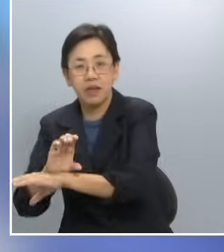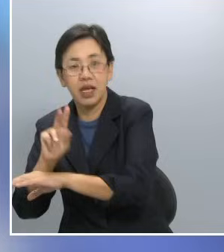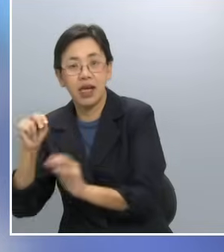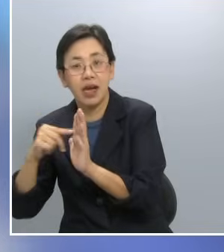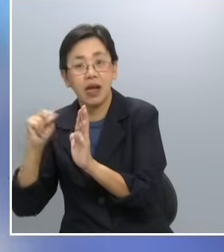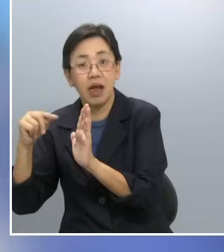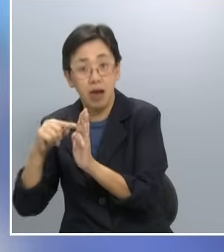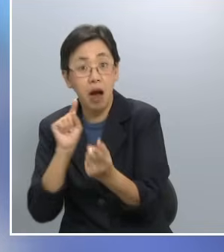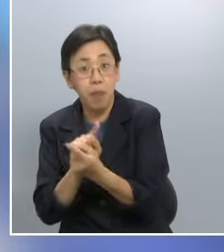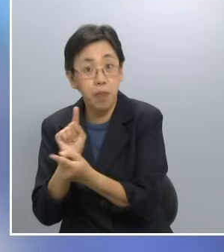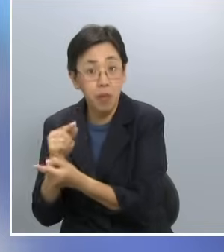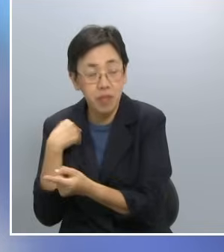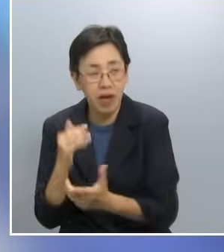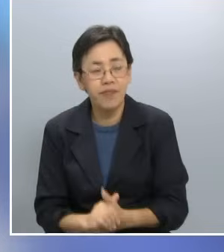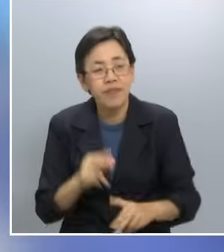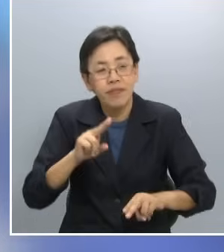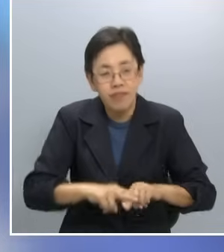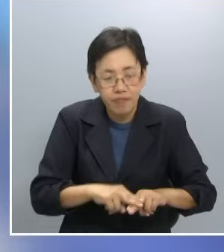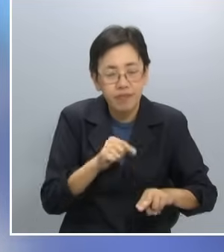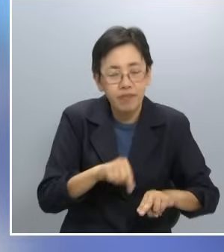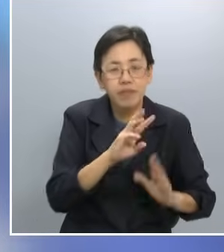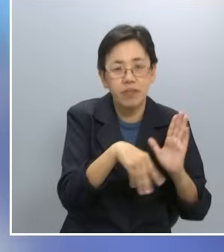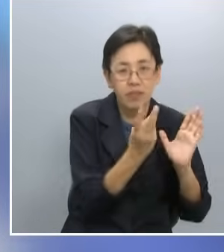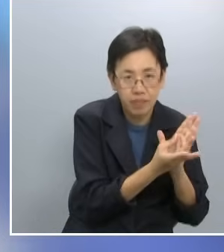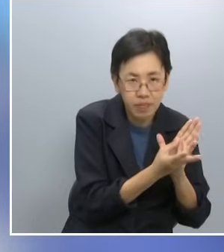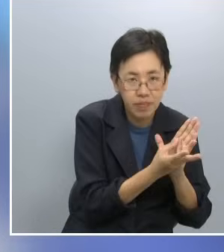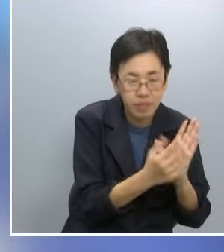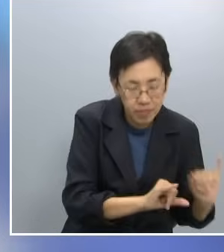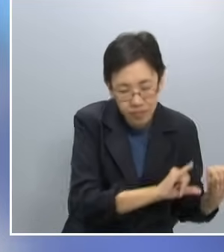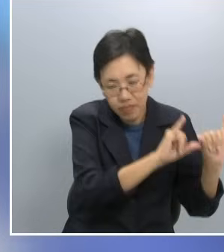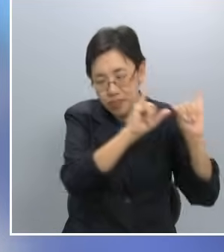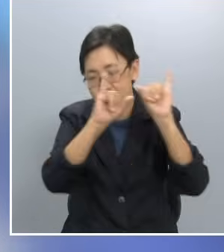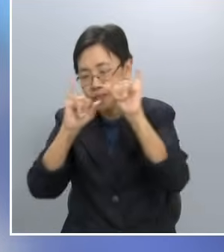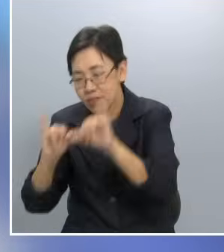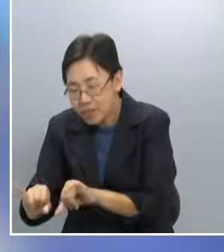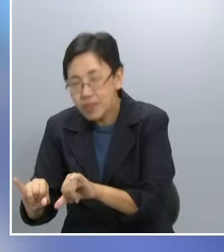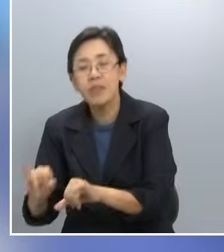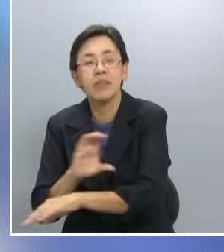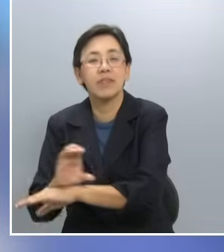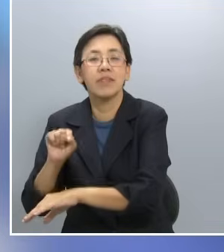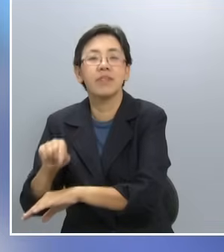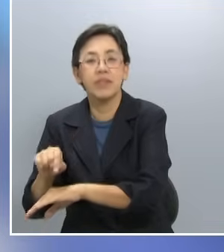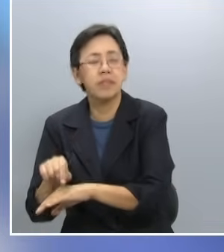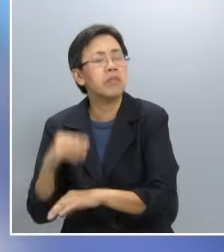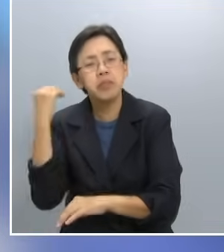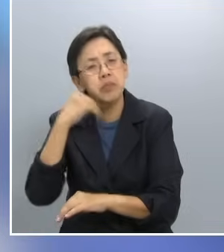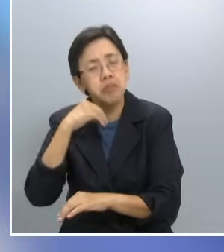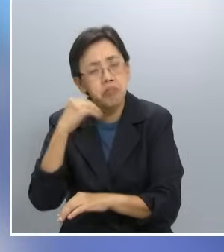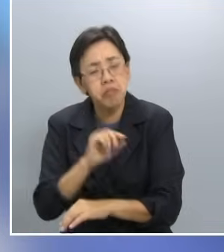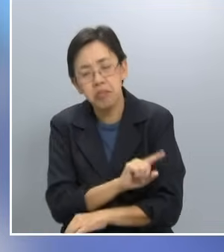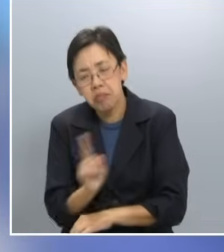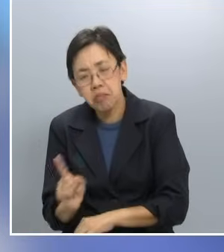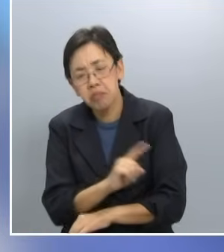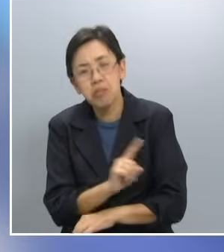เคยเจอมั้คะเขาจะใช้วิธีว่านั่งจุดนึง 6ชมเสร็จย้ายไปอีกจุดนึงทำแบบนี้ทุกวันคุณกันบอก